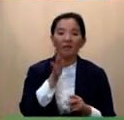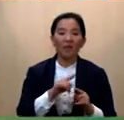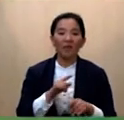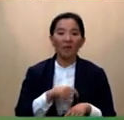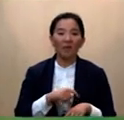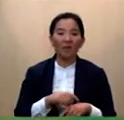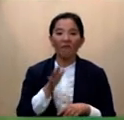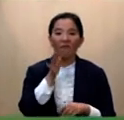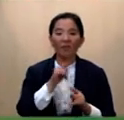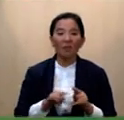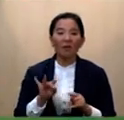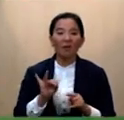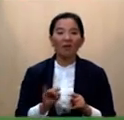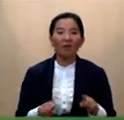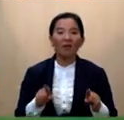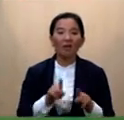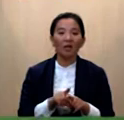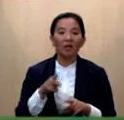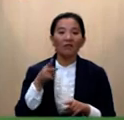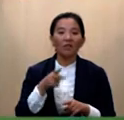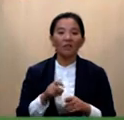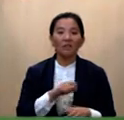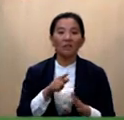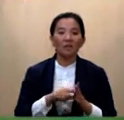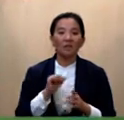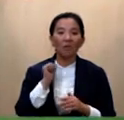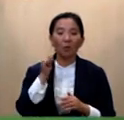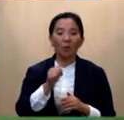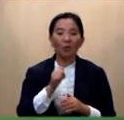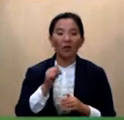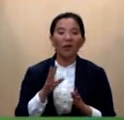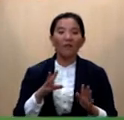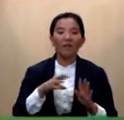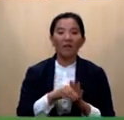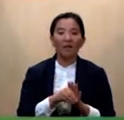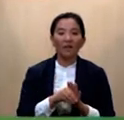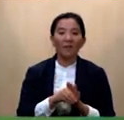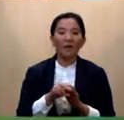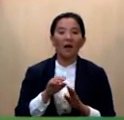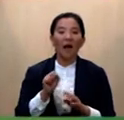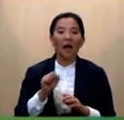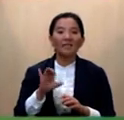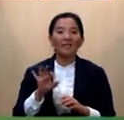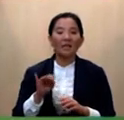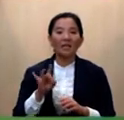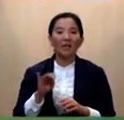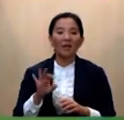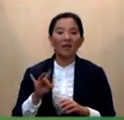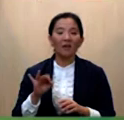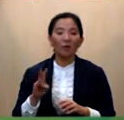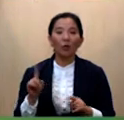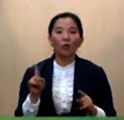и а также сейчас 2017 года били videos and we've или